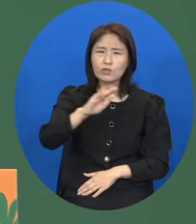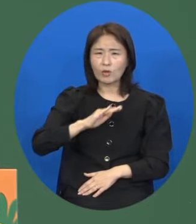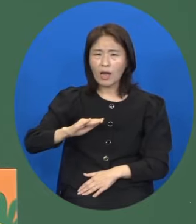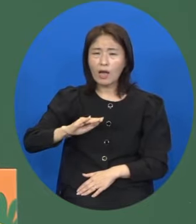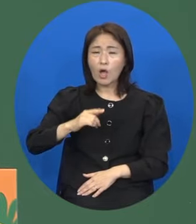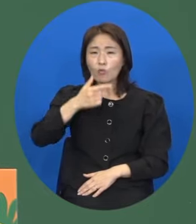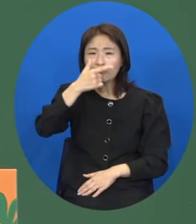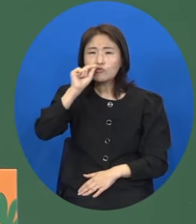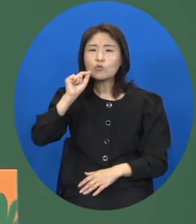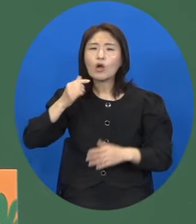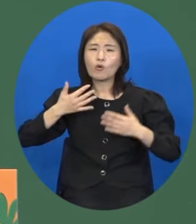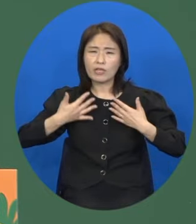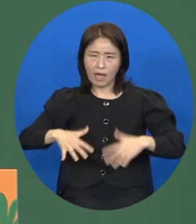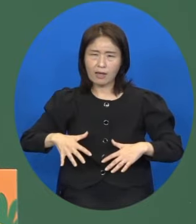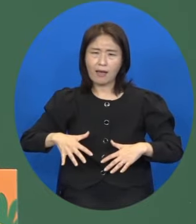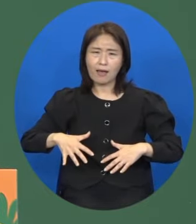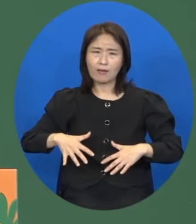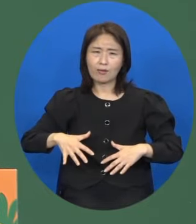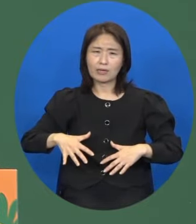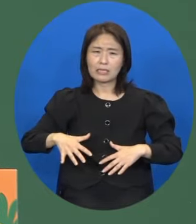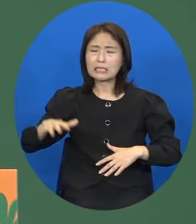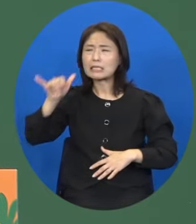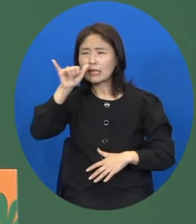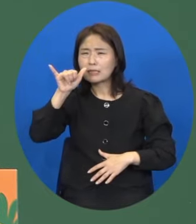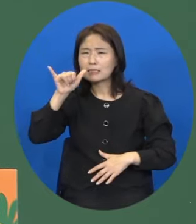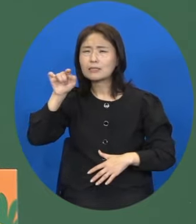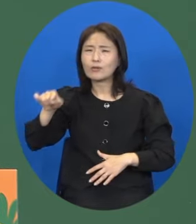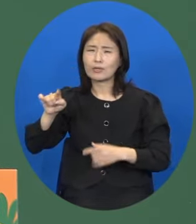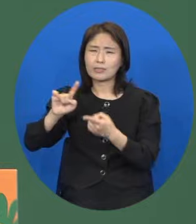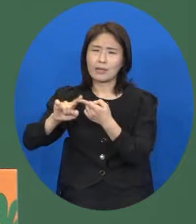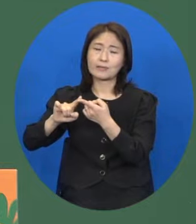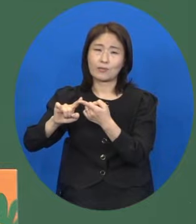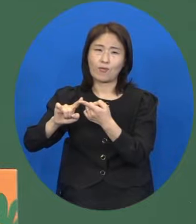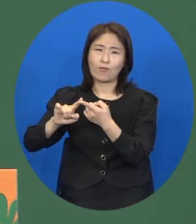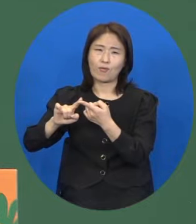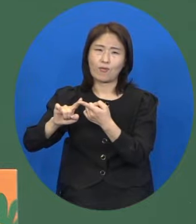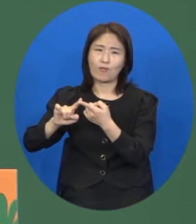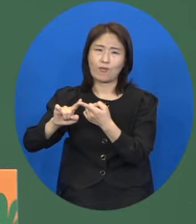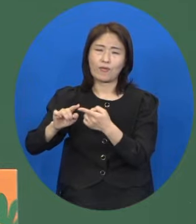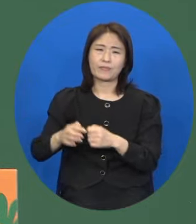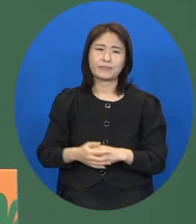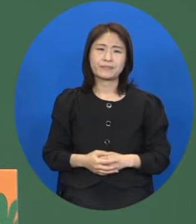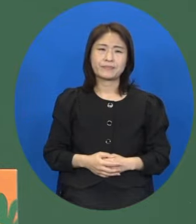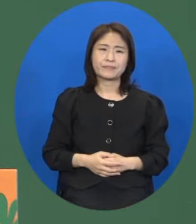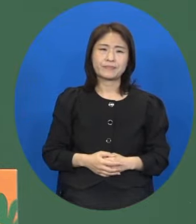결핍이 있다는 것을 강조합니다.